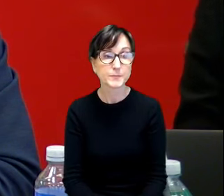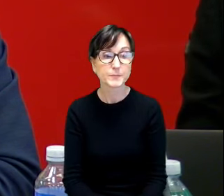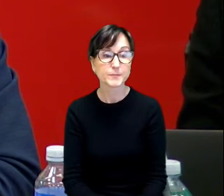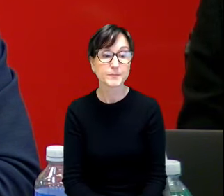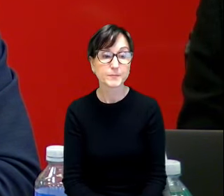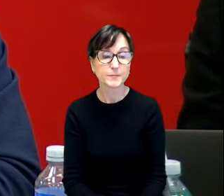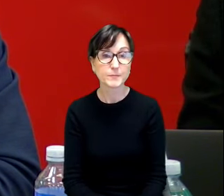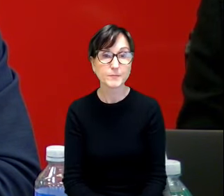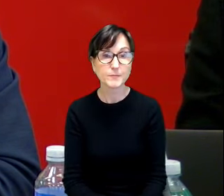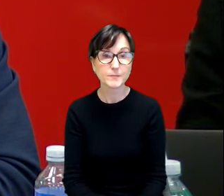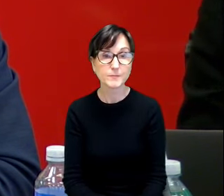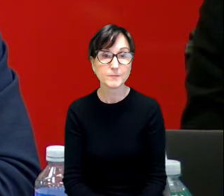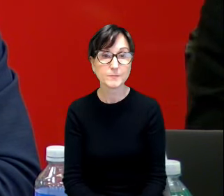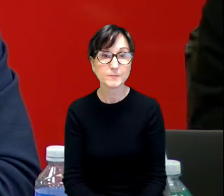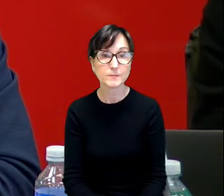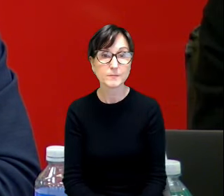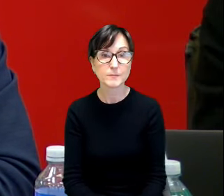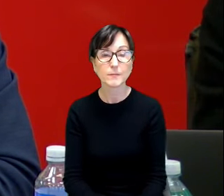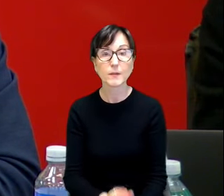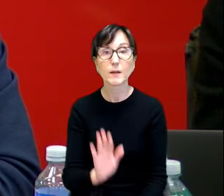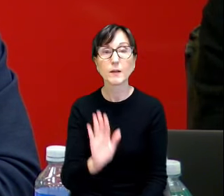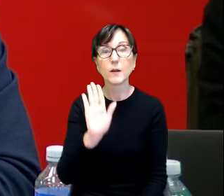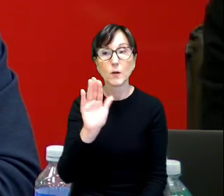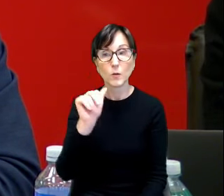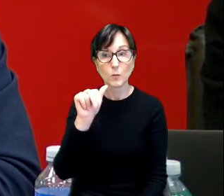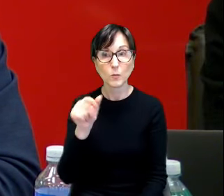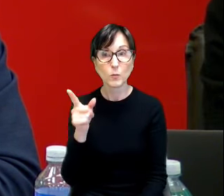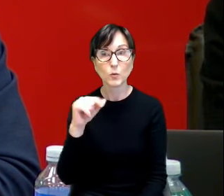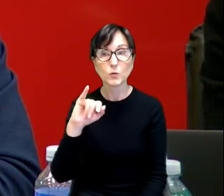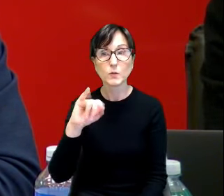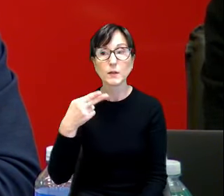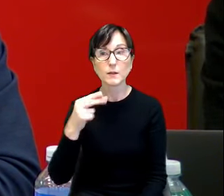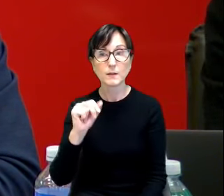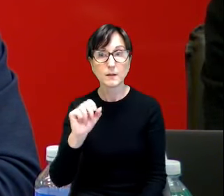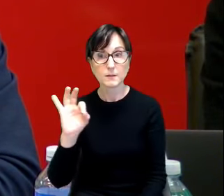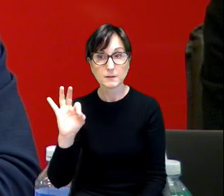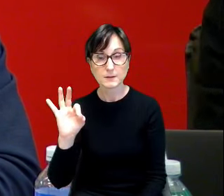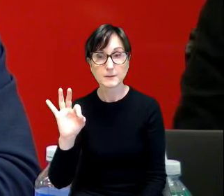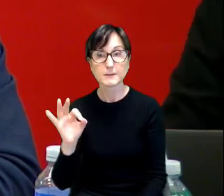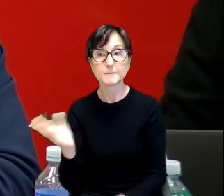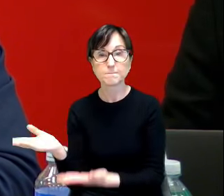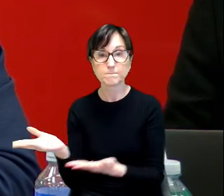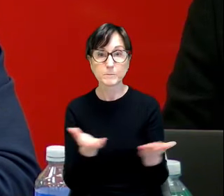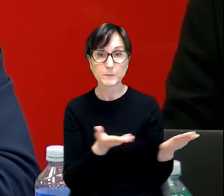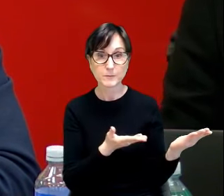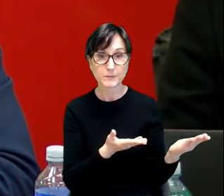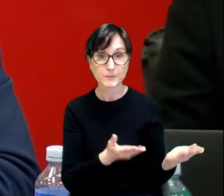pranešėjui saulius budinas turi klausimą prašau pranešėj į